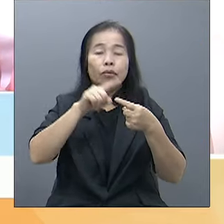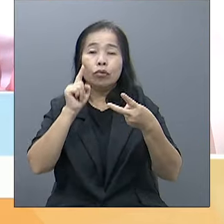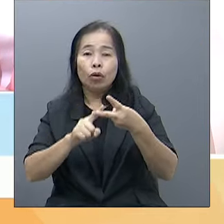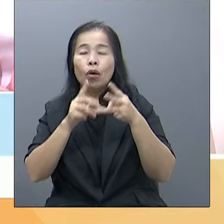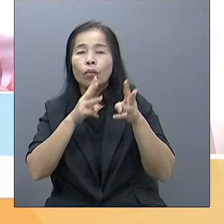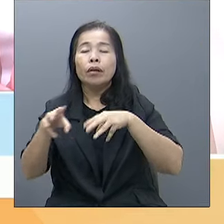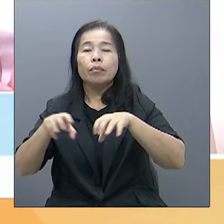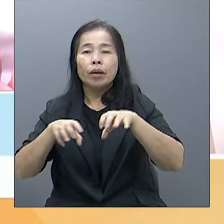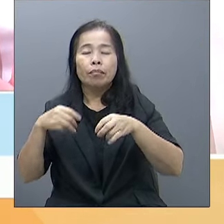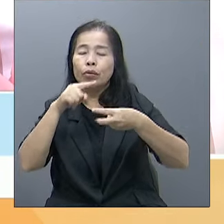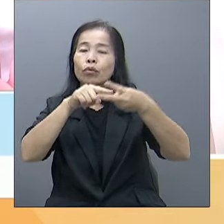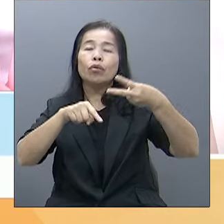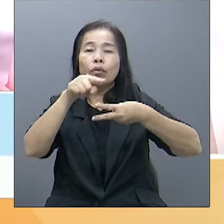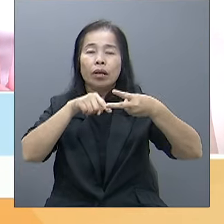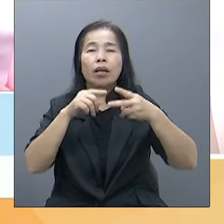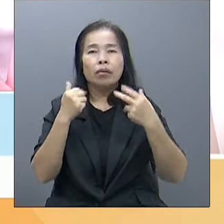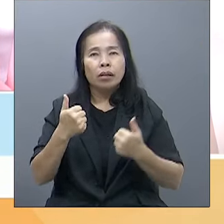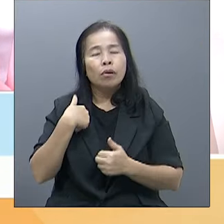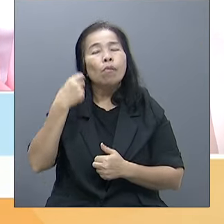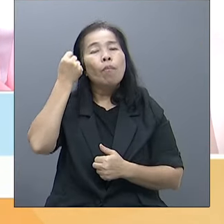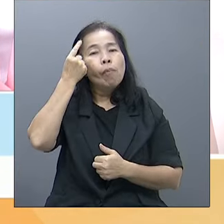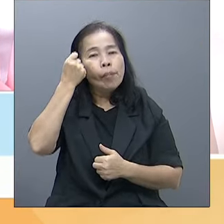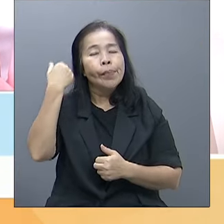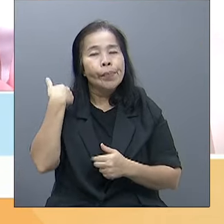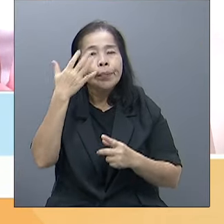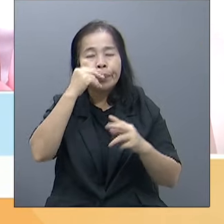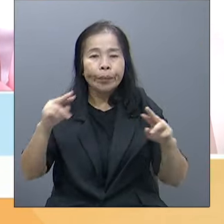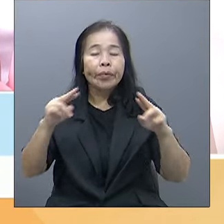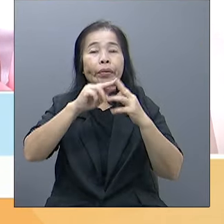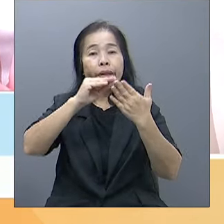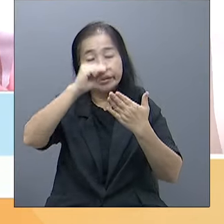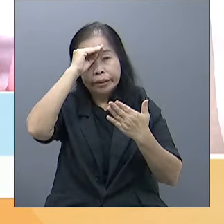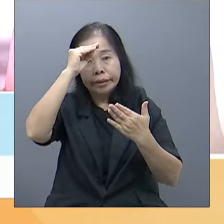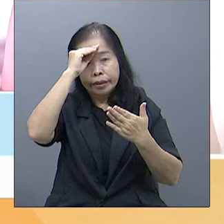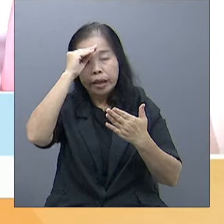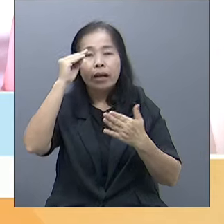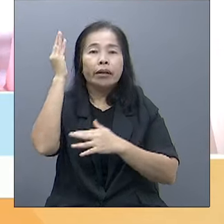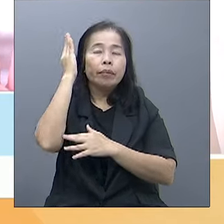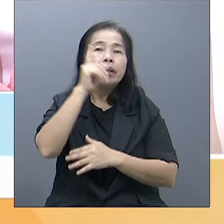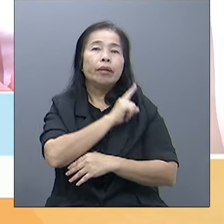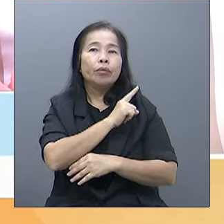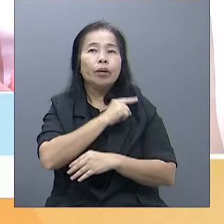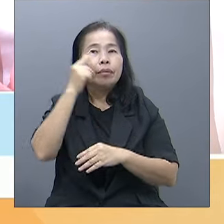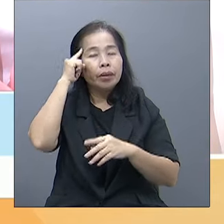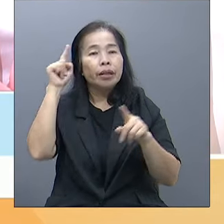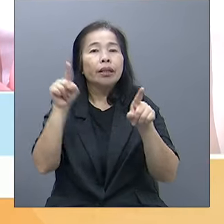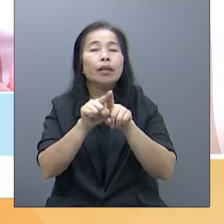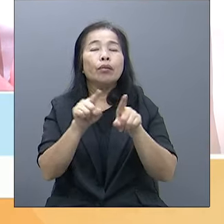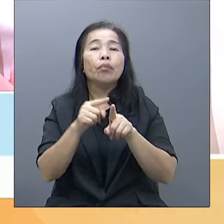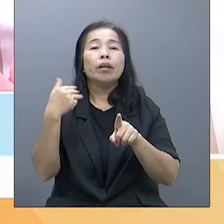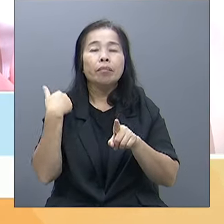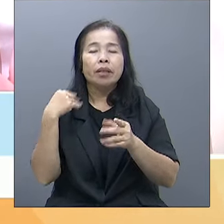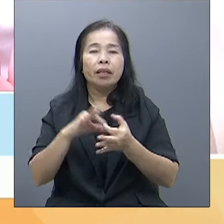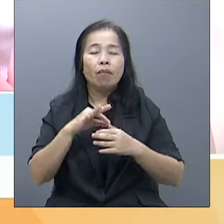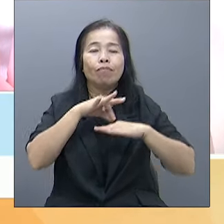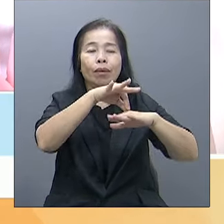แต่ว่าวันนี้เราก็น่ายินดีนะคะที่เห็นสัญญาณว่าทางกระทรวงศึกษาธิการเองท่านโฆษกก็เห็นด้วยในเรื่องของการกระจายอำนาจนะคะแล้วก็เห็นโอก